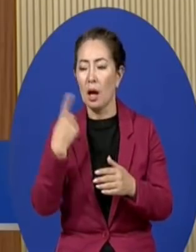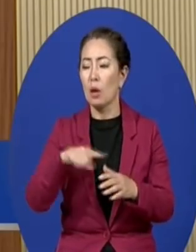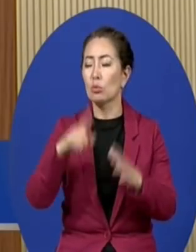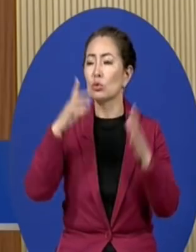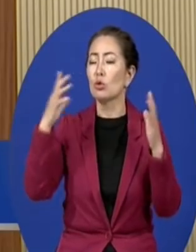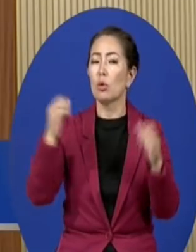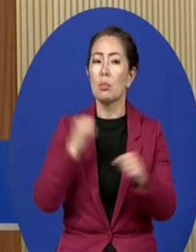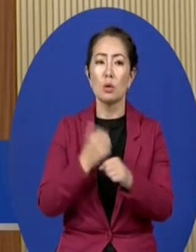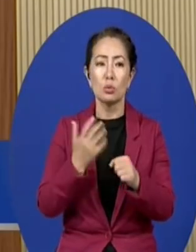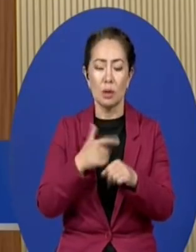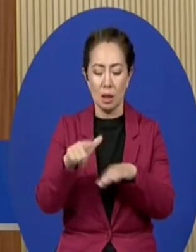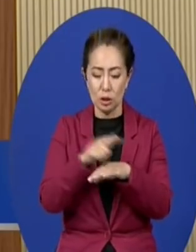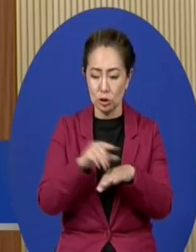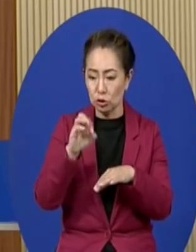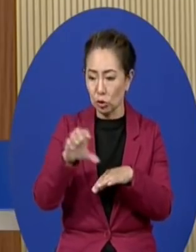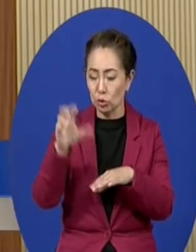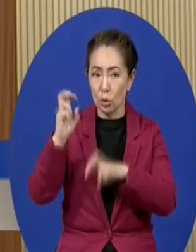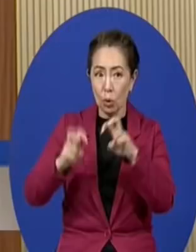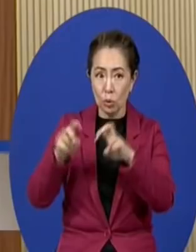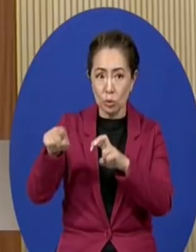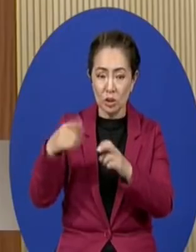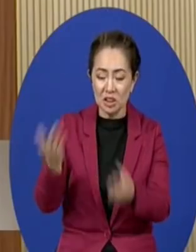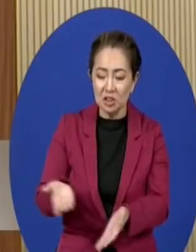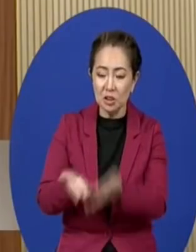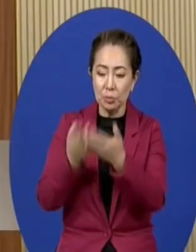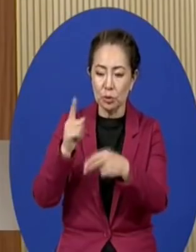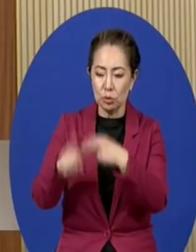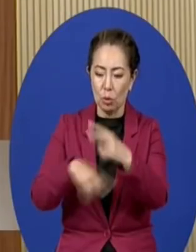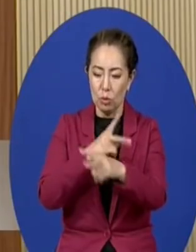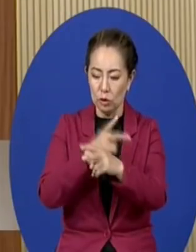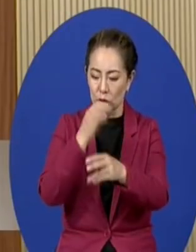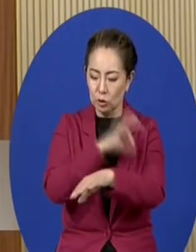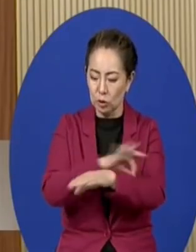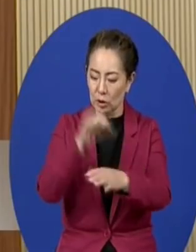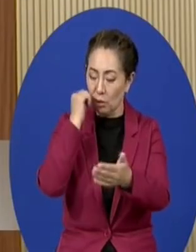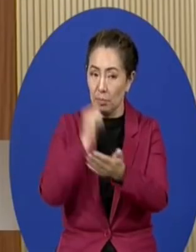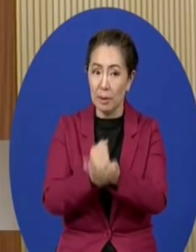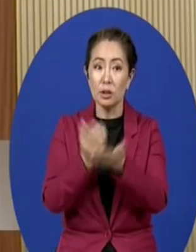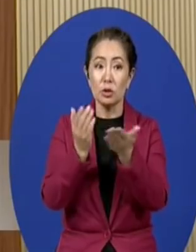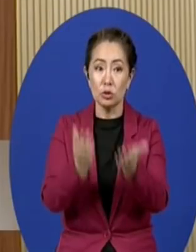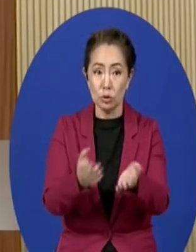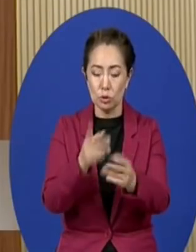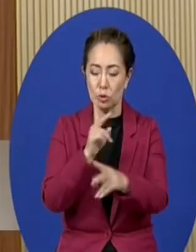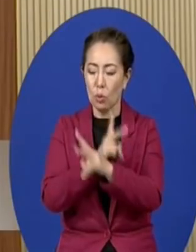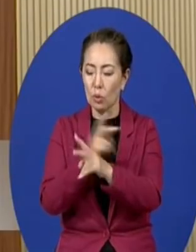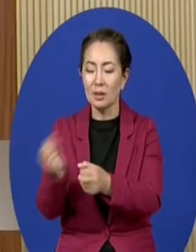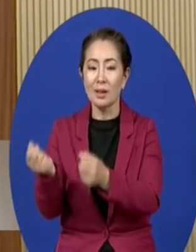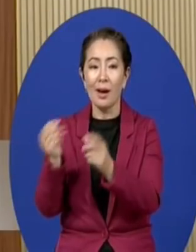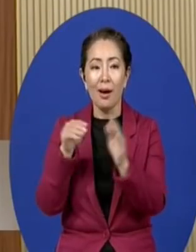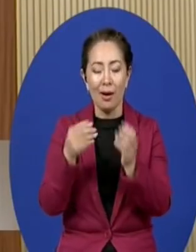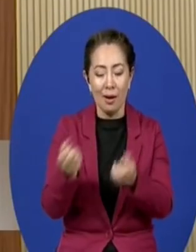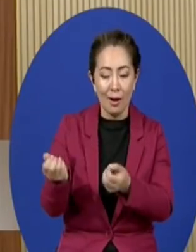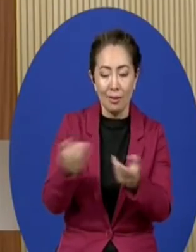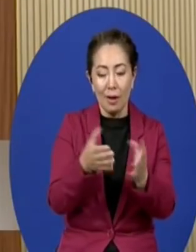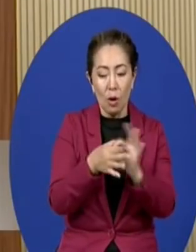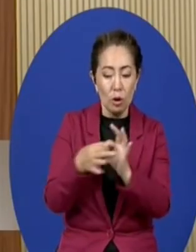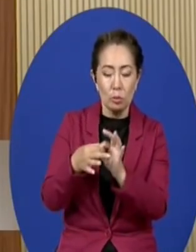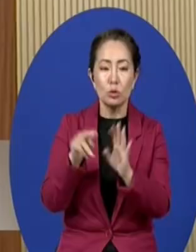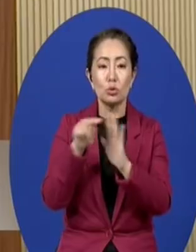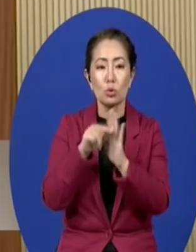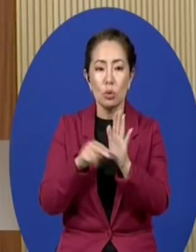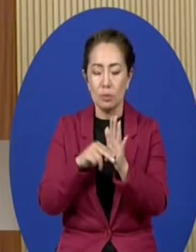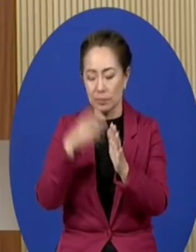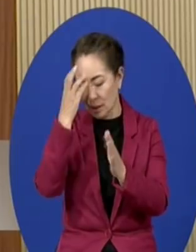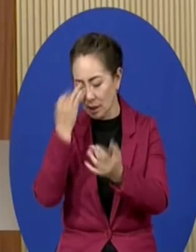бол бид нэр газрын цус босруулах үйлдвэрийг дэмжих тухай хуулийн төслийг бол батлуулсан. Одоо энэ хуулийг даалдаж гарах журмыг бол одоо засгийн газраар батлуулахар